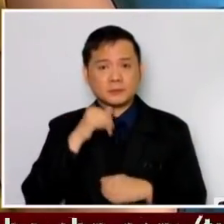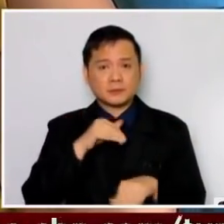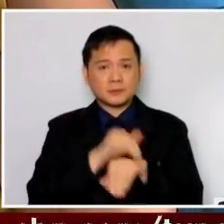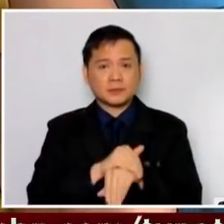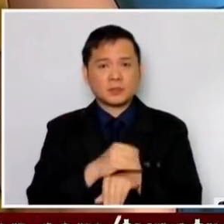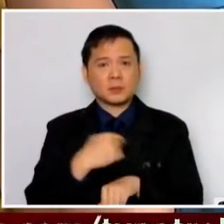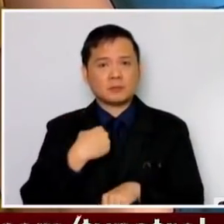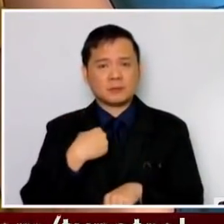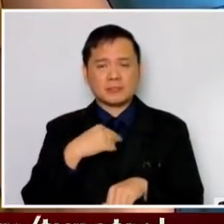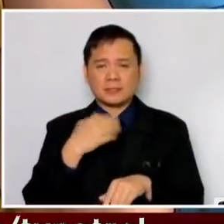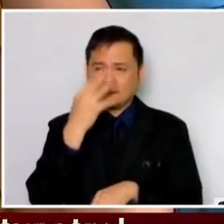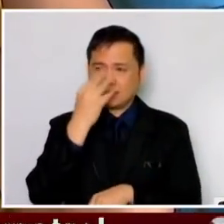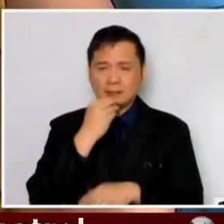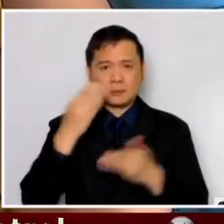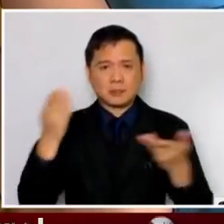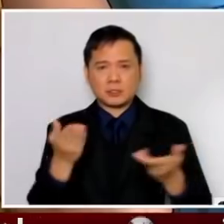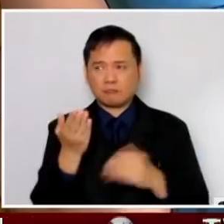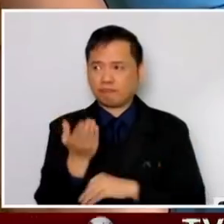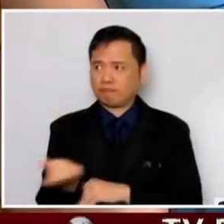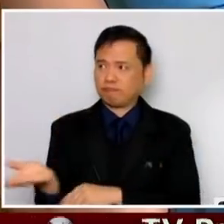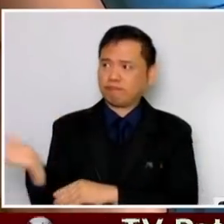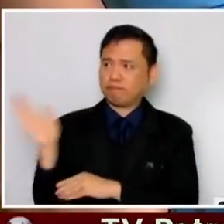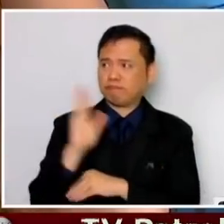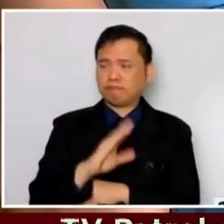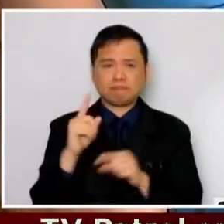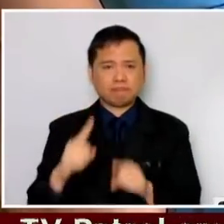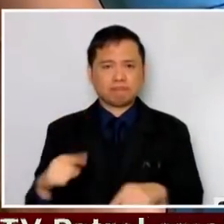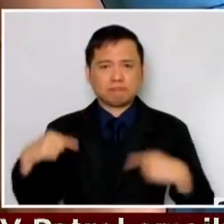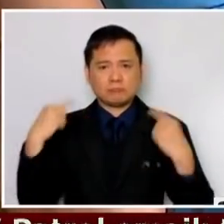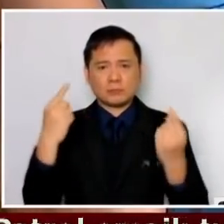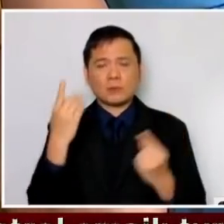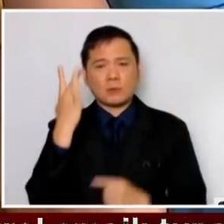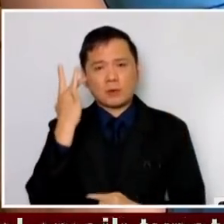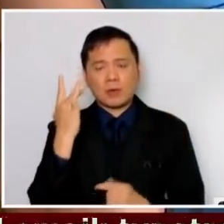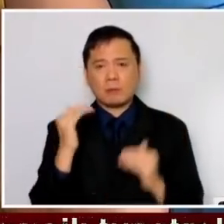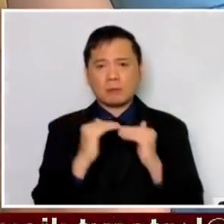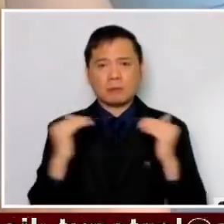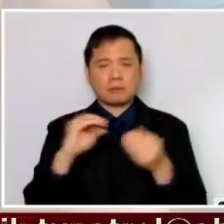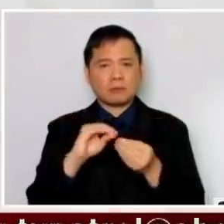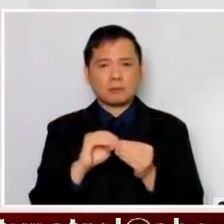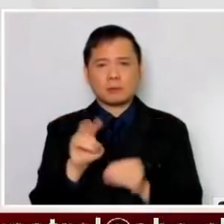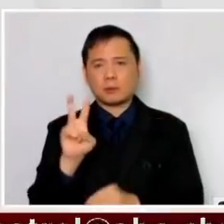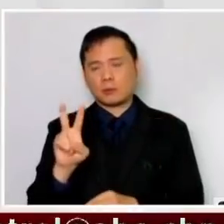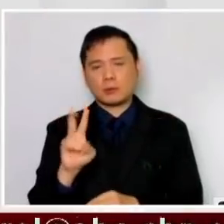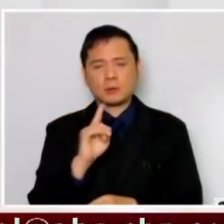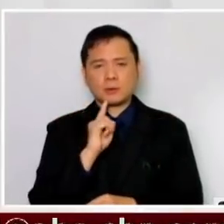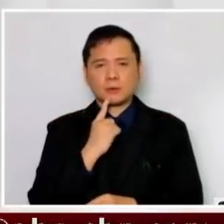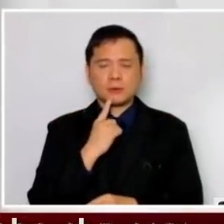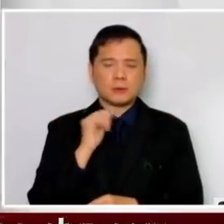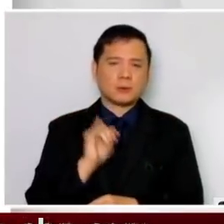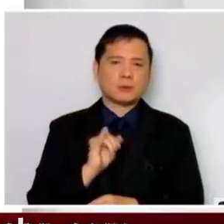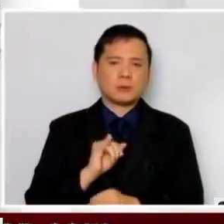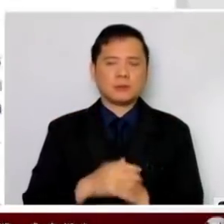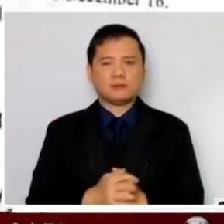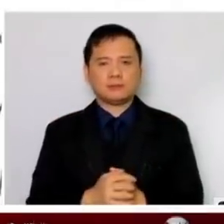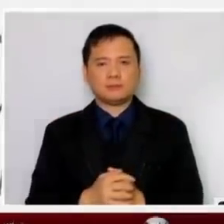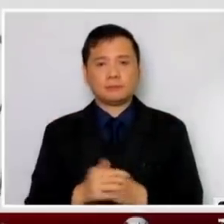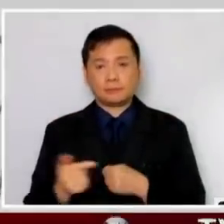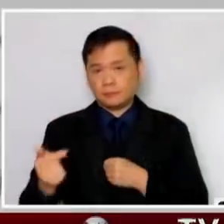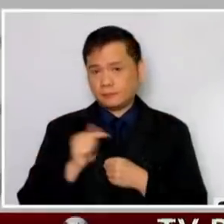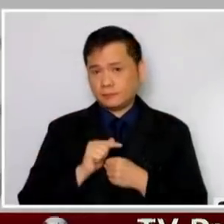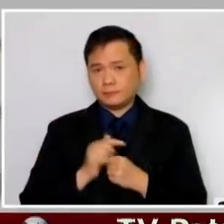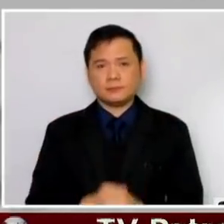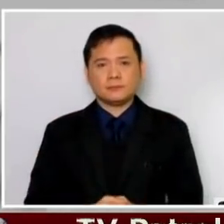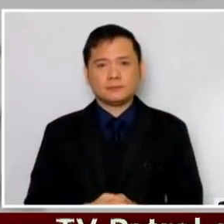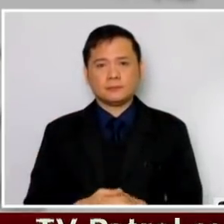Hanggang ngayon, hindi pa kasi may signal number 2 daw tayo ngayon. Alas 12 ng tanghali nang magdeklara ng